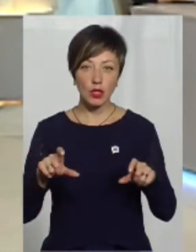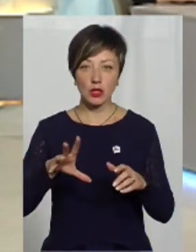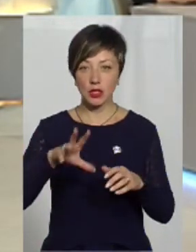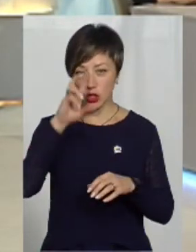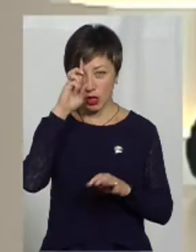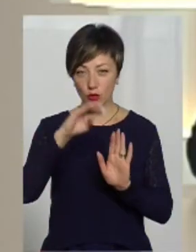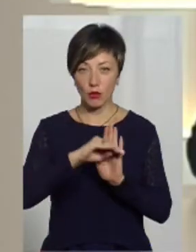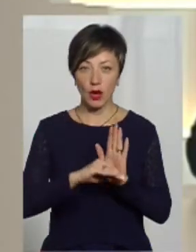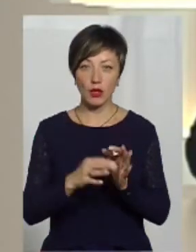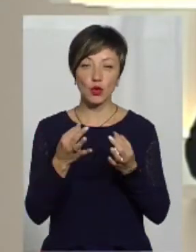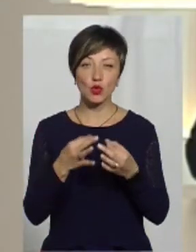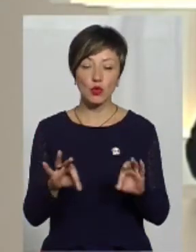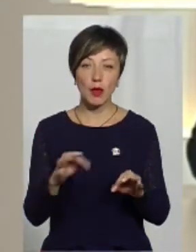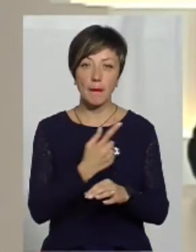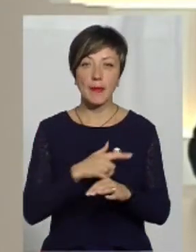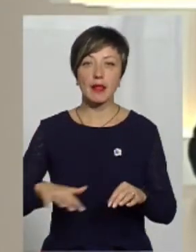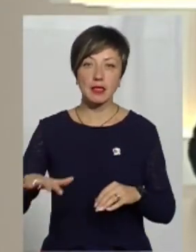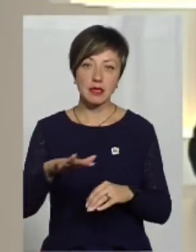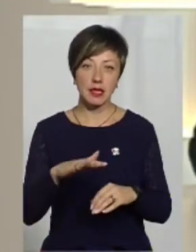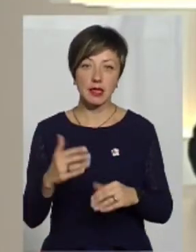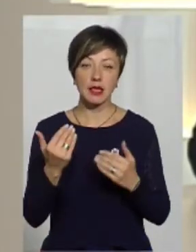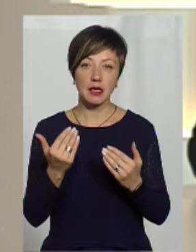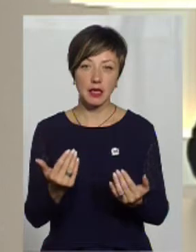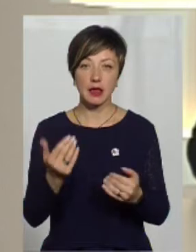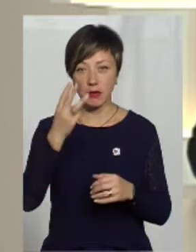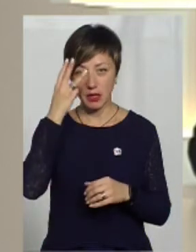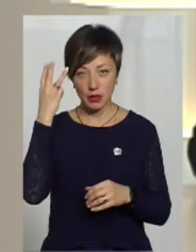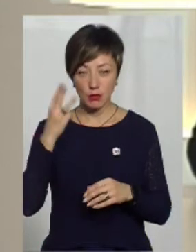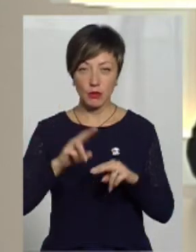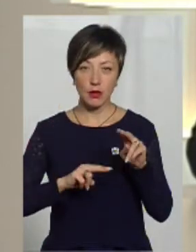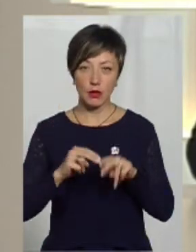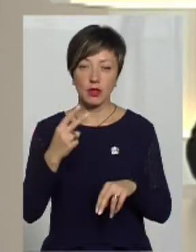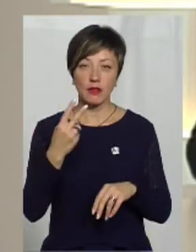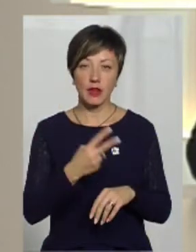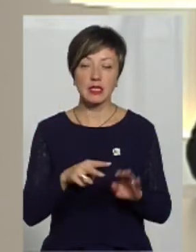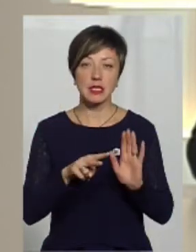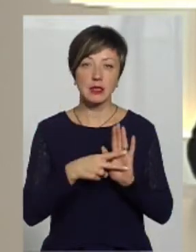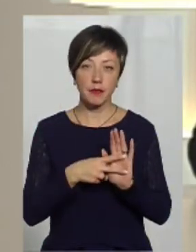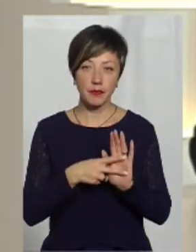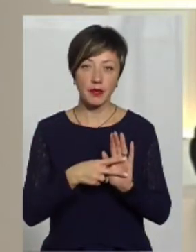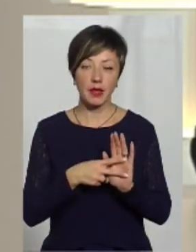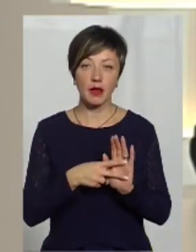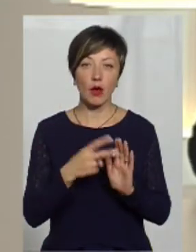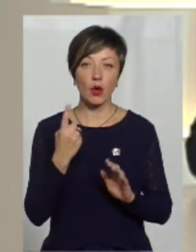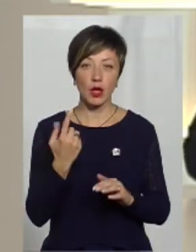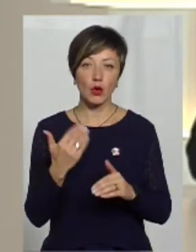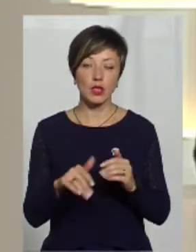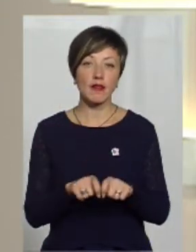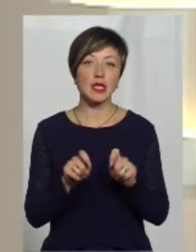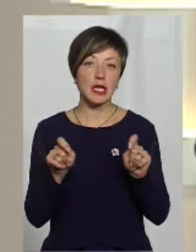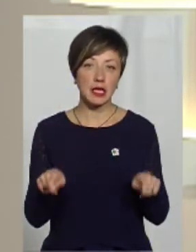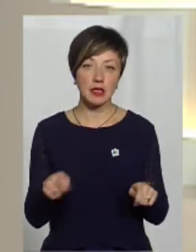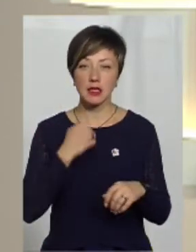За державною програмою доступної медицини їх на Хмельницькому побудують 27. Одна вже